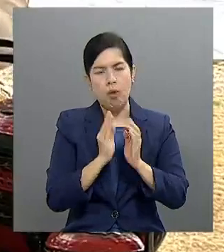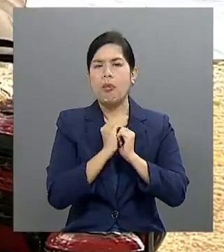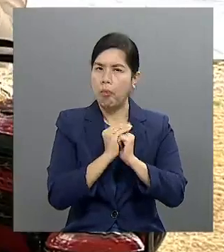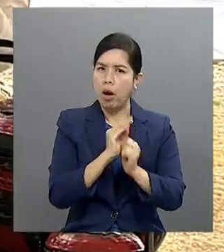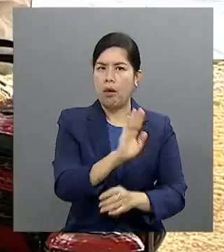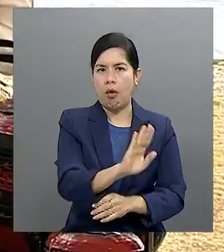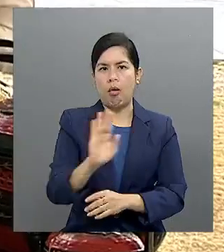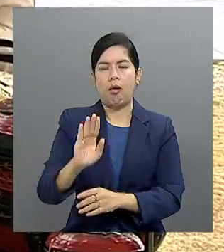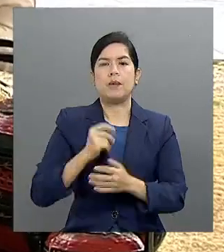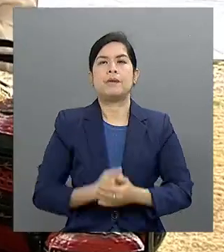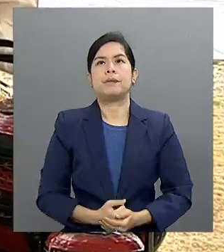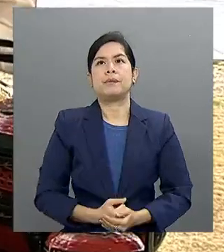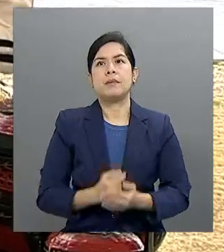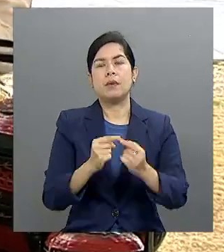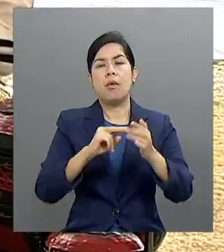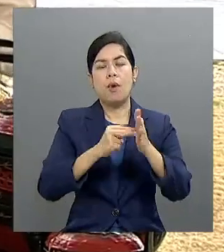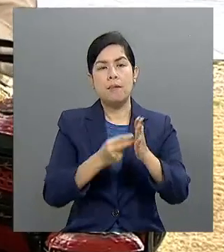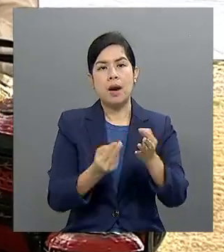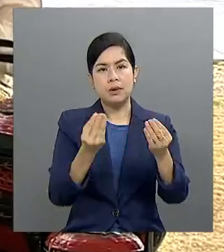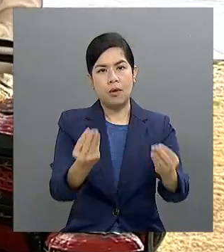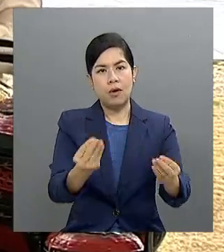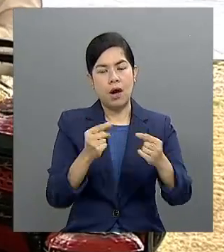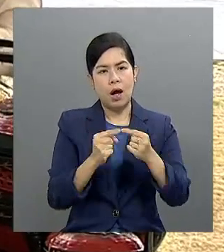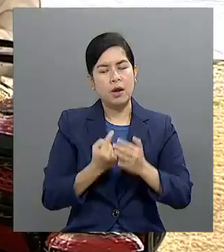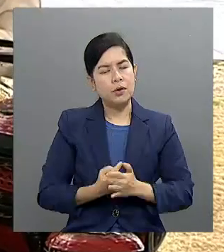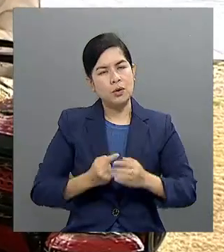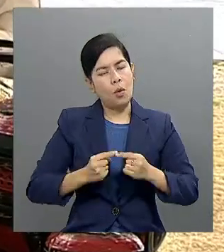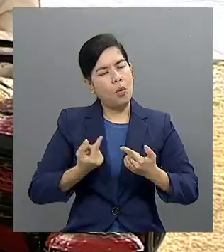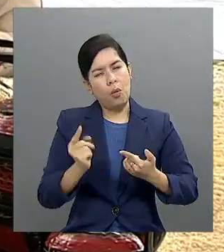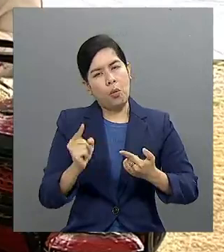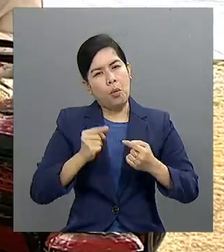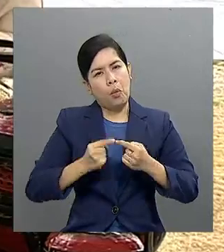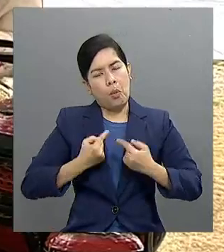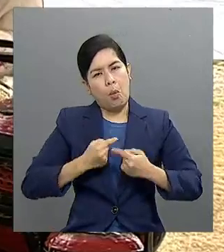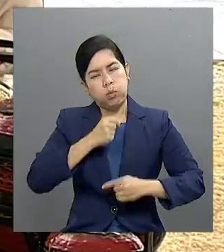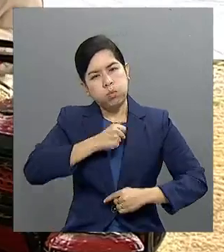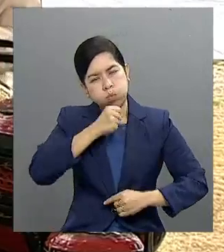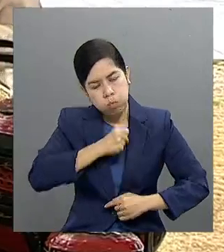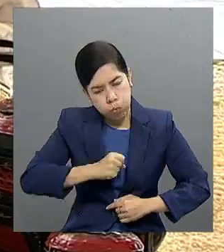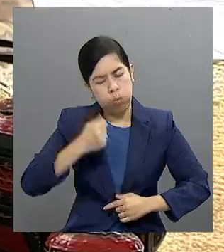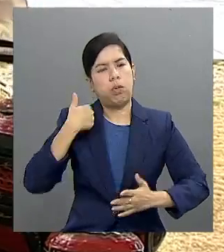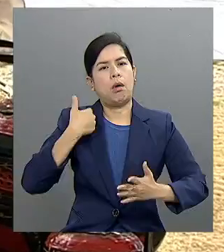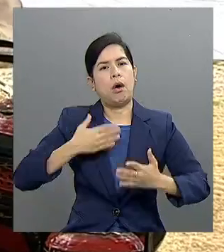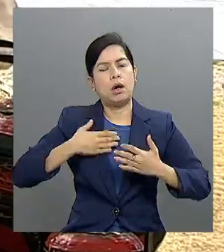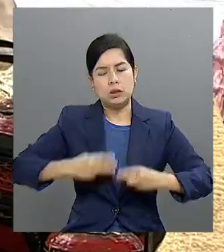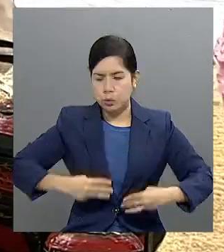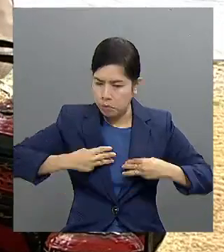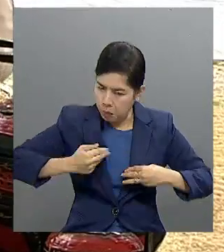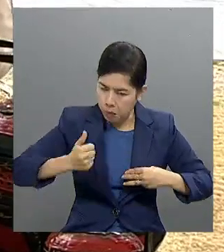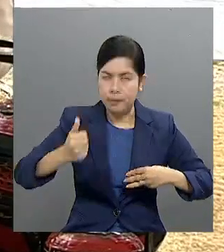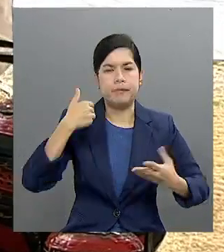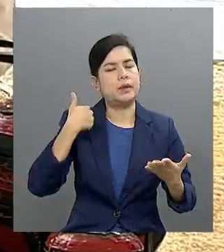าให้เกิดความยั่งยืนความมั่นคงอายุยืนยาวนานแบบนี้เป็นขนมมงคลลักษณะเนี่ยถ้าเกิดว่าเราม